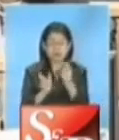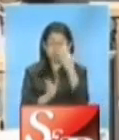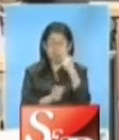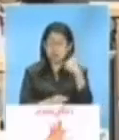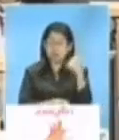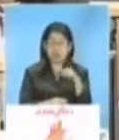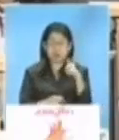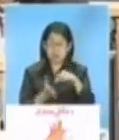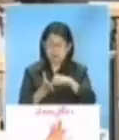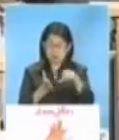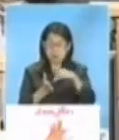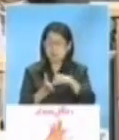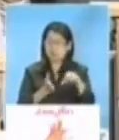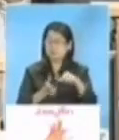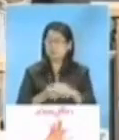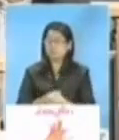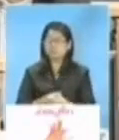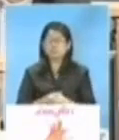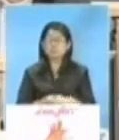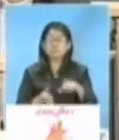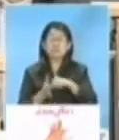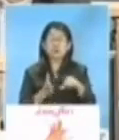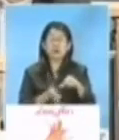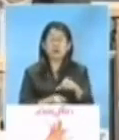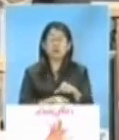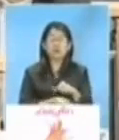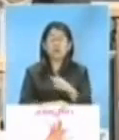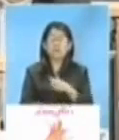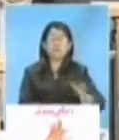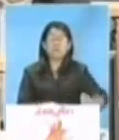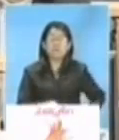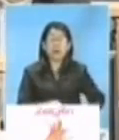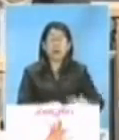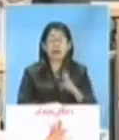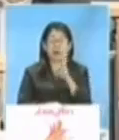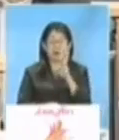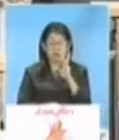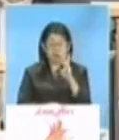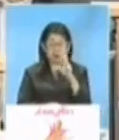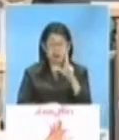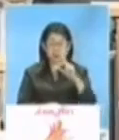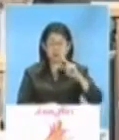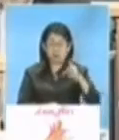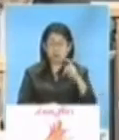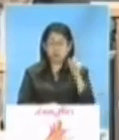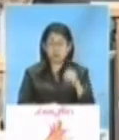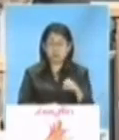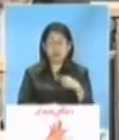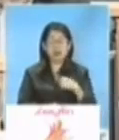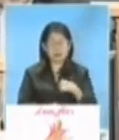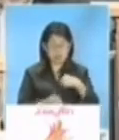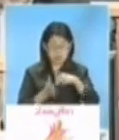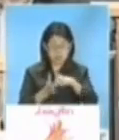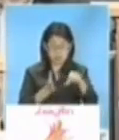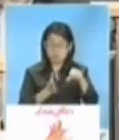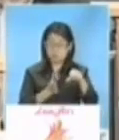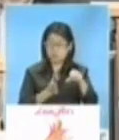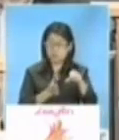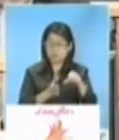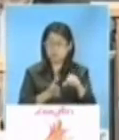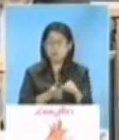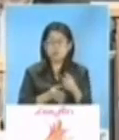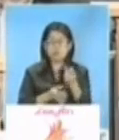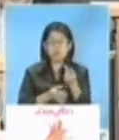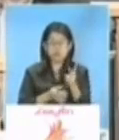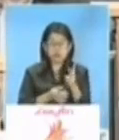ะครับเมื่อกี้ฮะครับ ถอนคำว่าคุณหมาวรงค์ใช่ไหมครับ ครับ ครับผมถอนคำว่าคุณหมาวรง